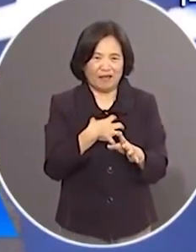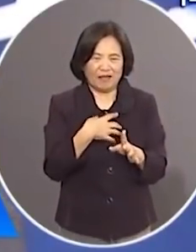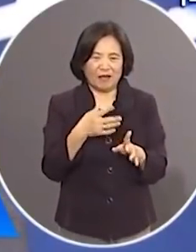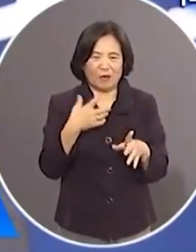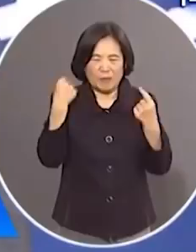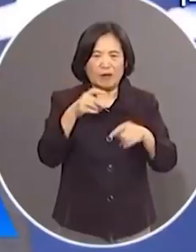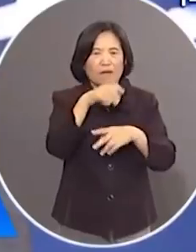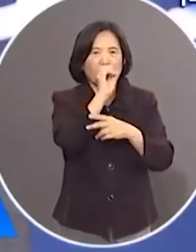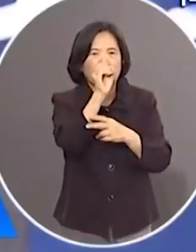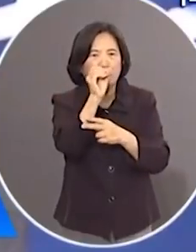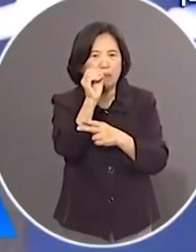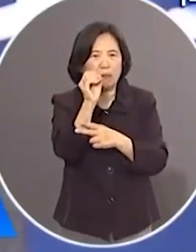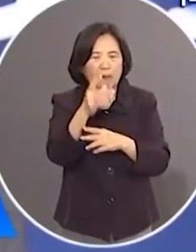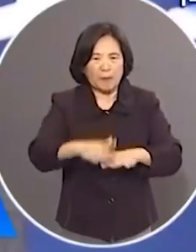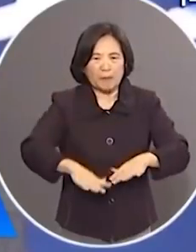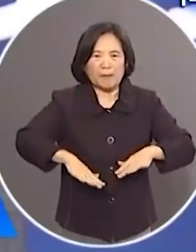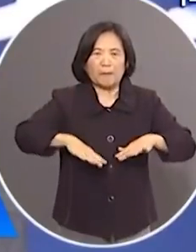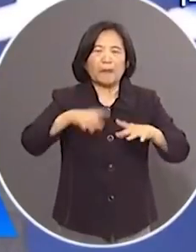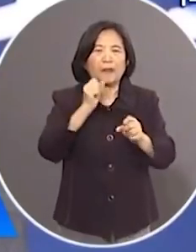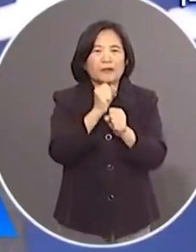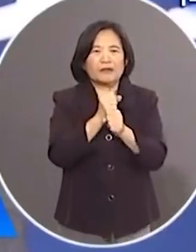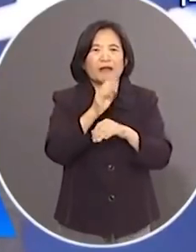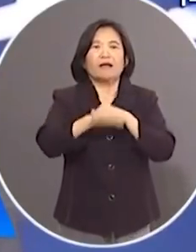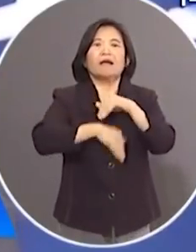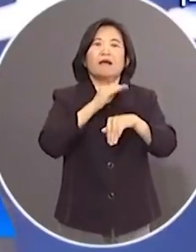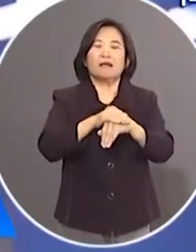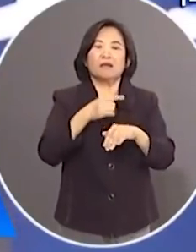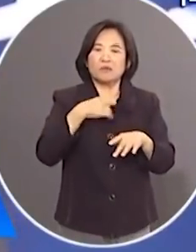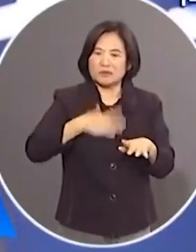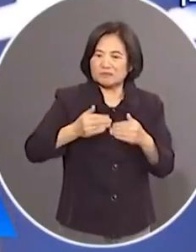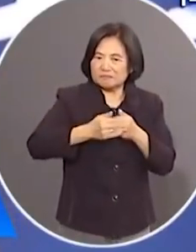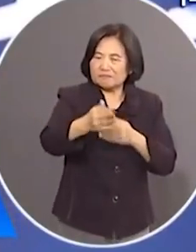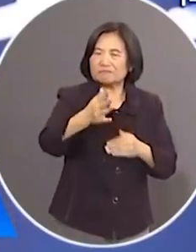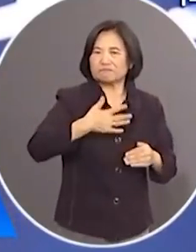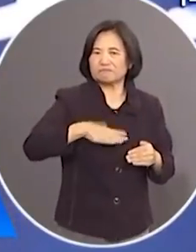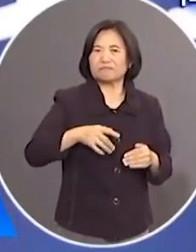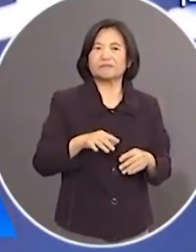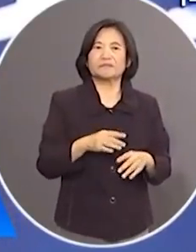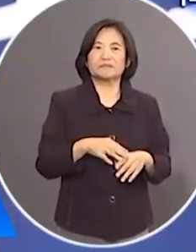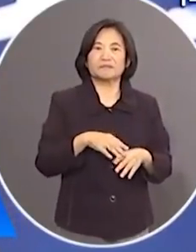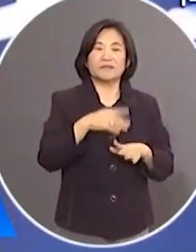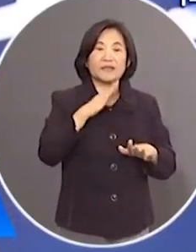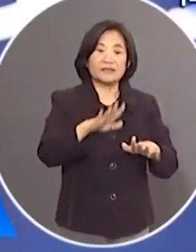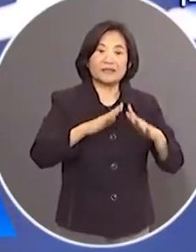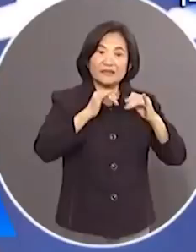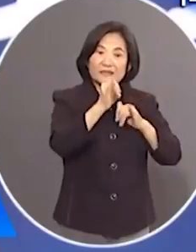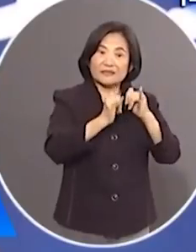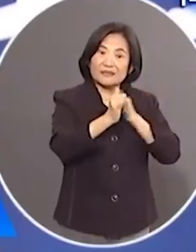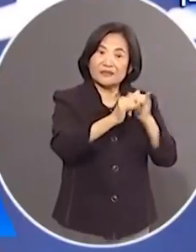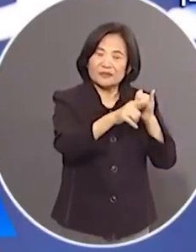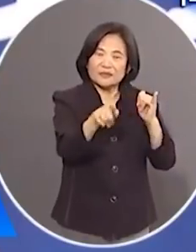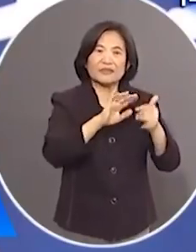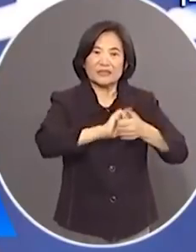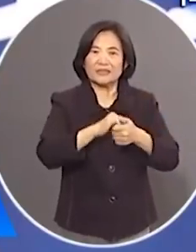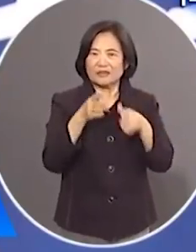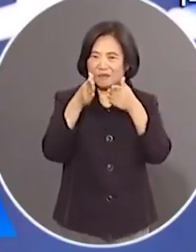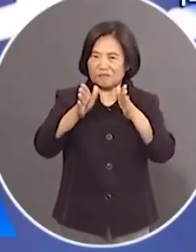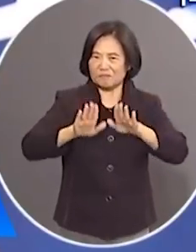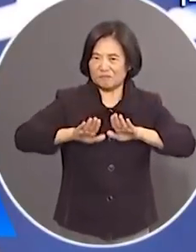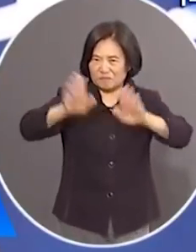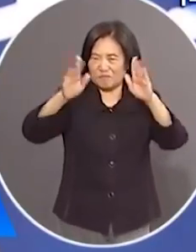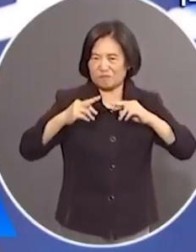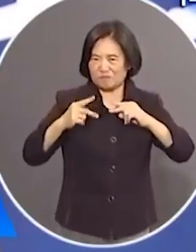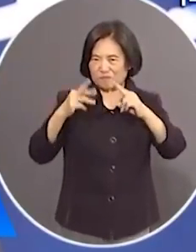什么过程，需要做哪些事情。社会要打造一个良性循环、正面向上的力